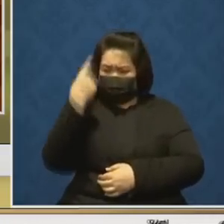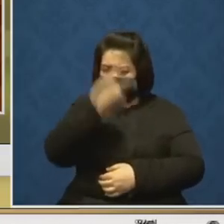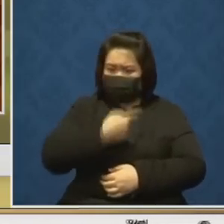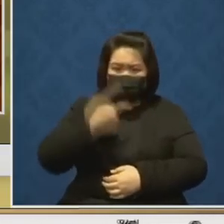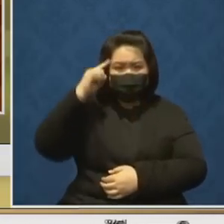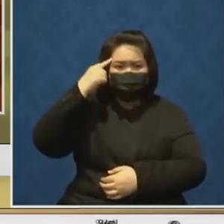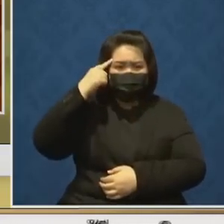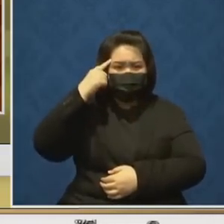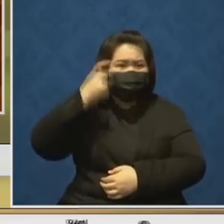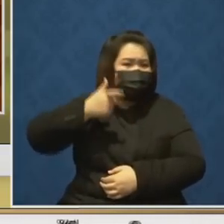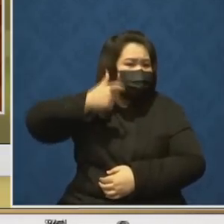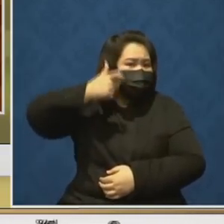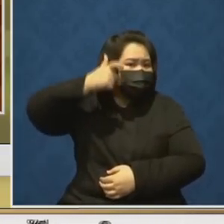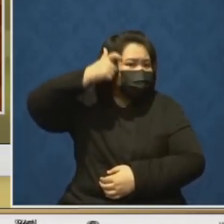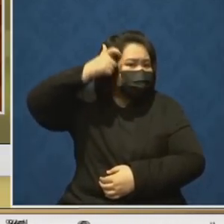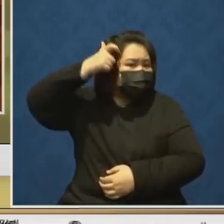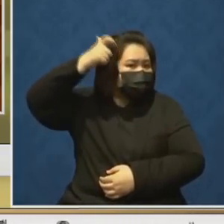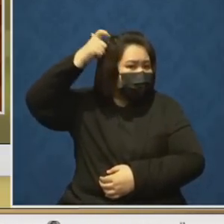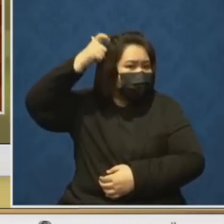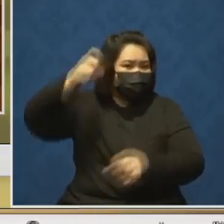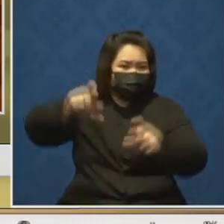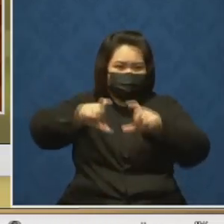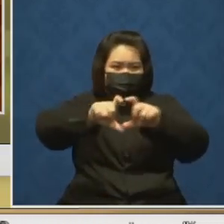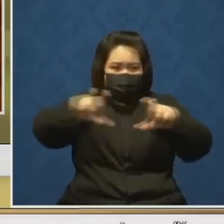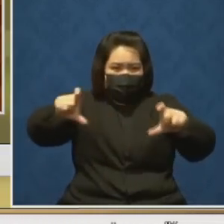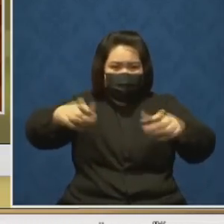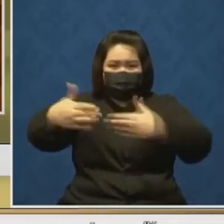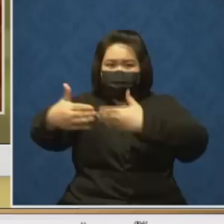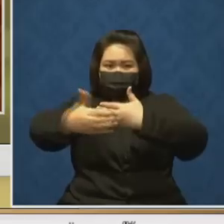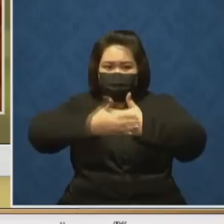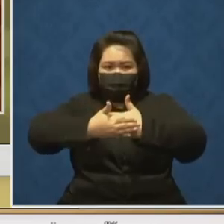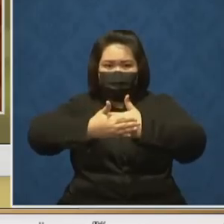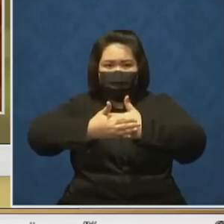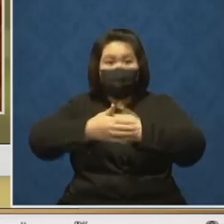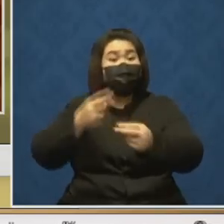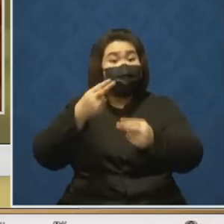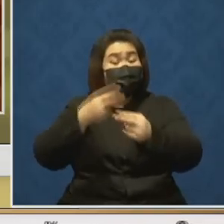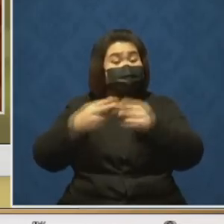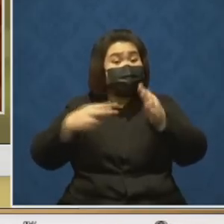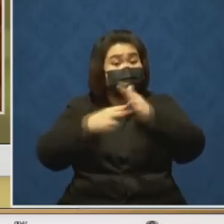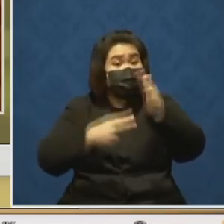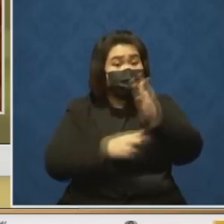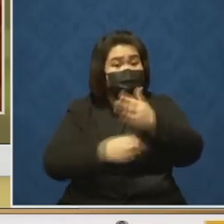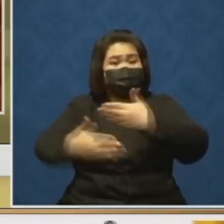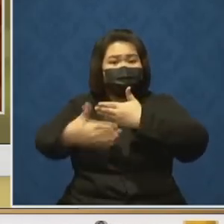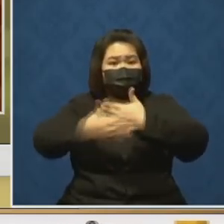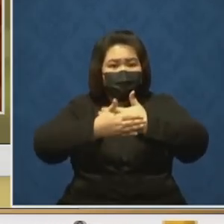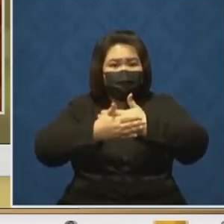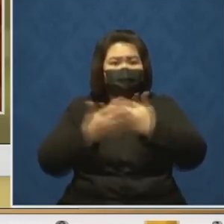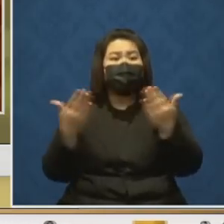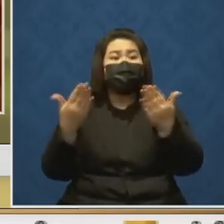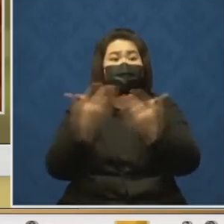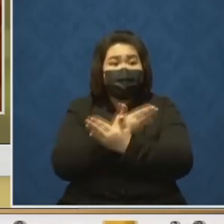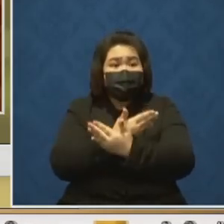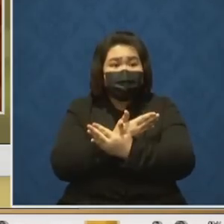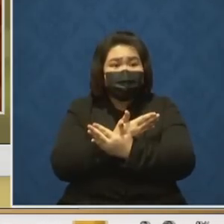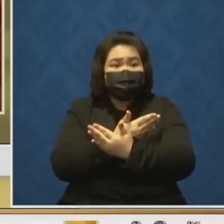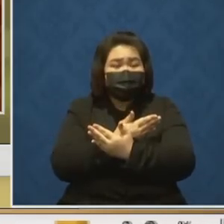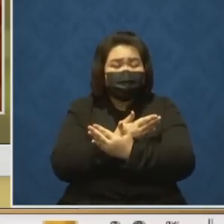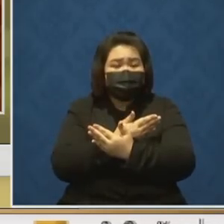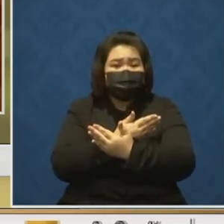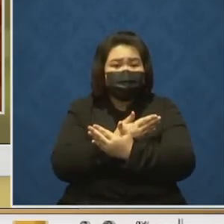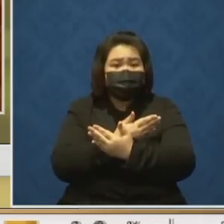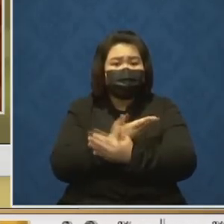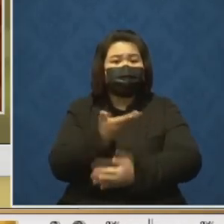ัวเกรียนเอาไปอาคฤิลิก์มาแปะเปรียนชื่อสภารผิบุสงขามให้กลายเป็ชื่อสภารท่าราพ